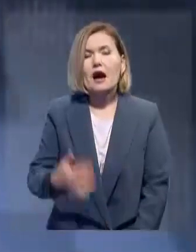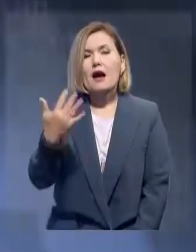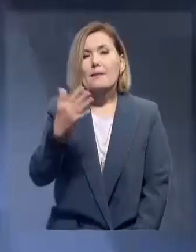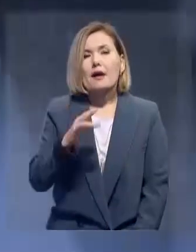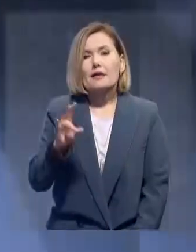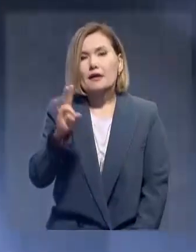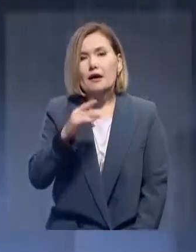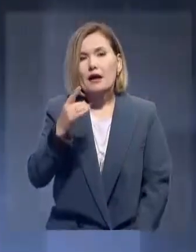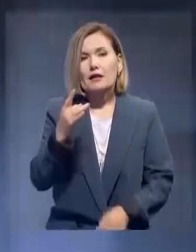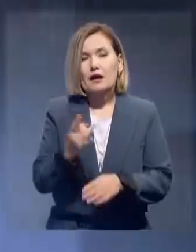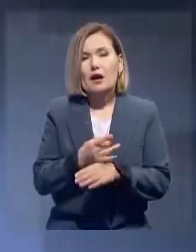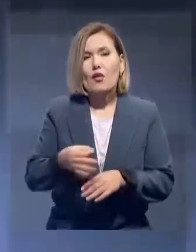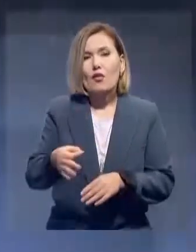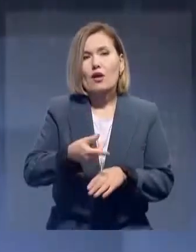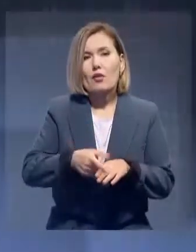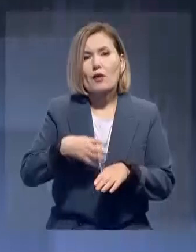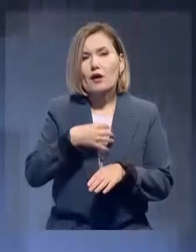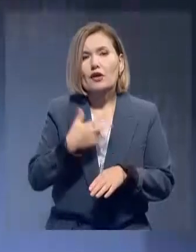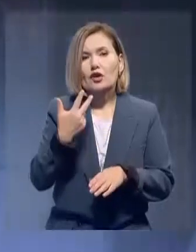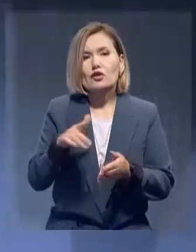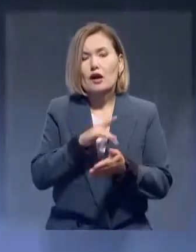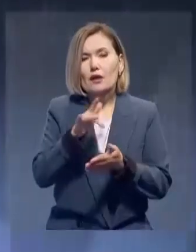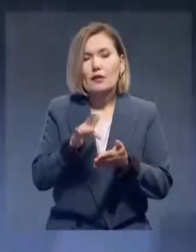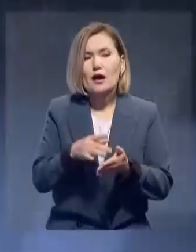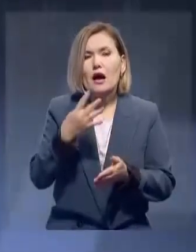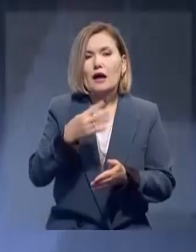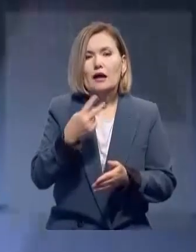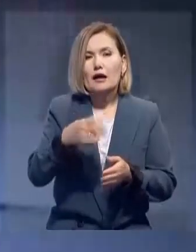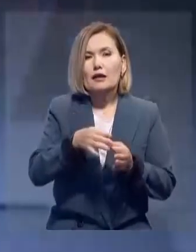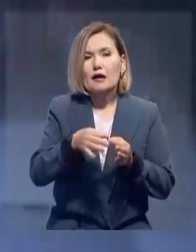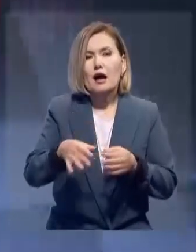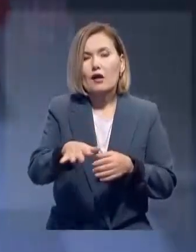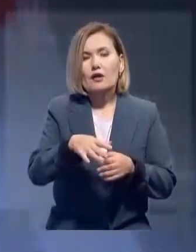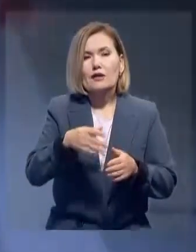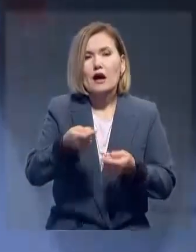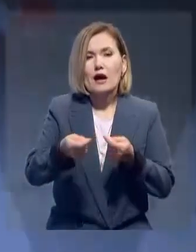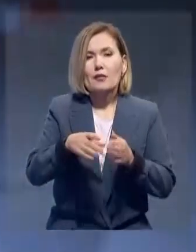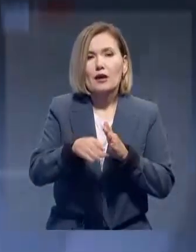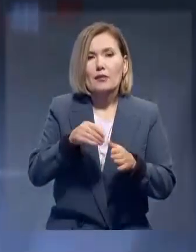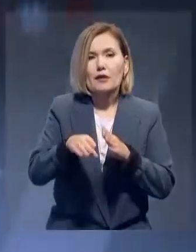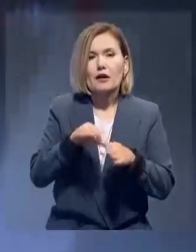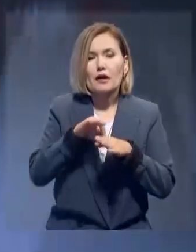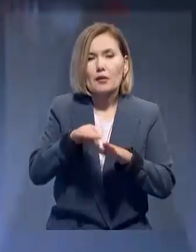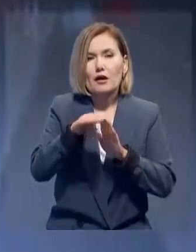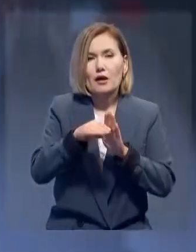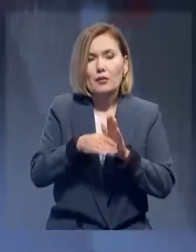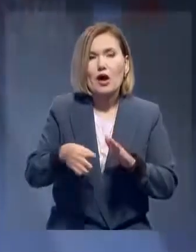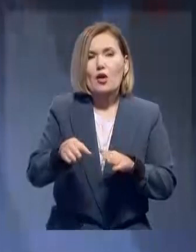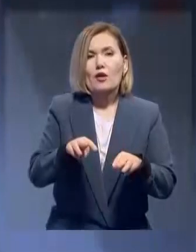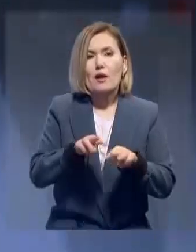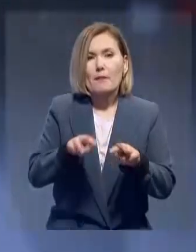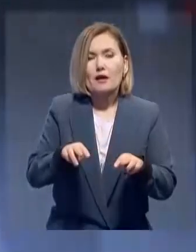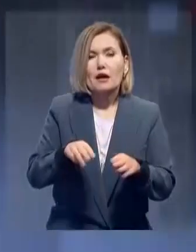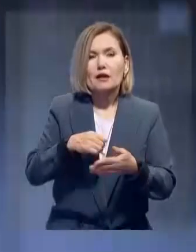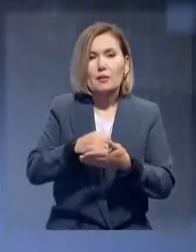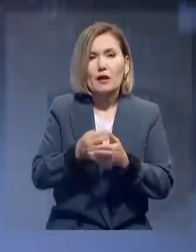5-ші қарашада алғаш рет облыстық маңыздағы 3 қала мен 42 ауданның әкімі сайланады. Сайлау өтетін өңірлер тізімін облыстық мәслихаттар